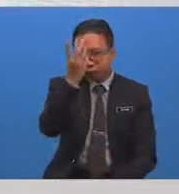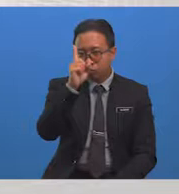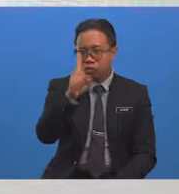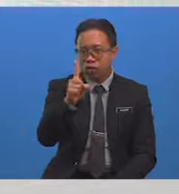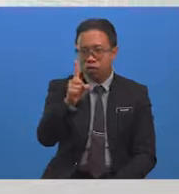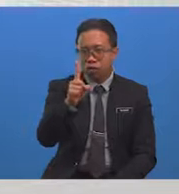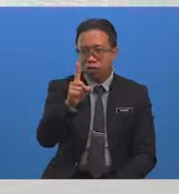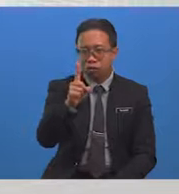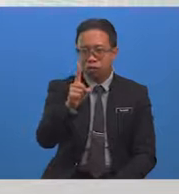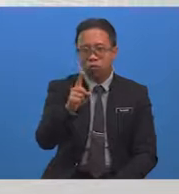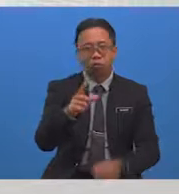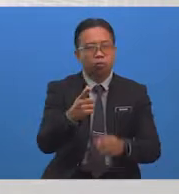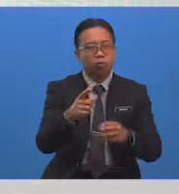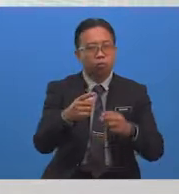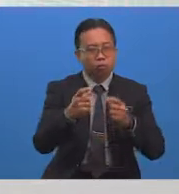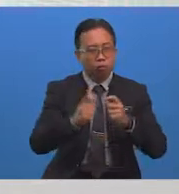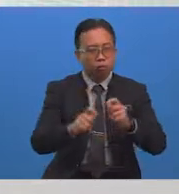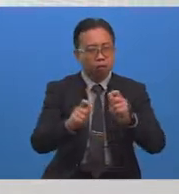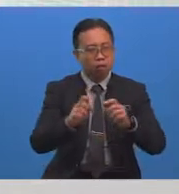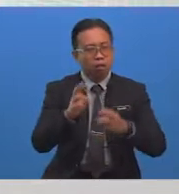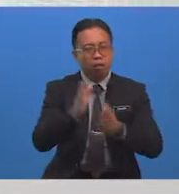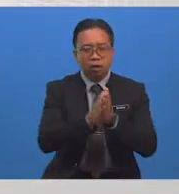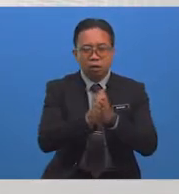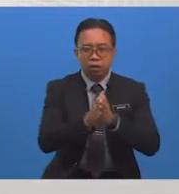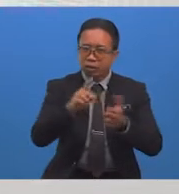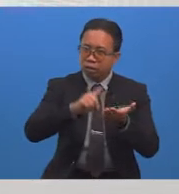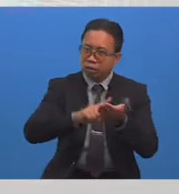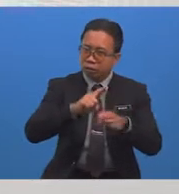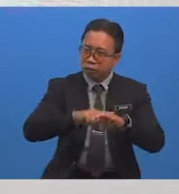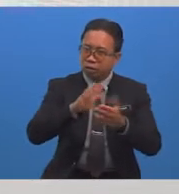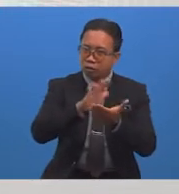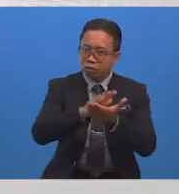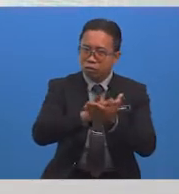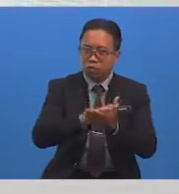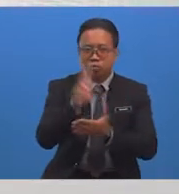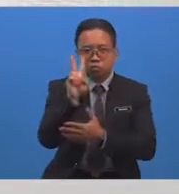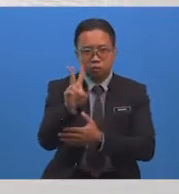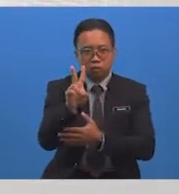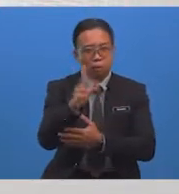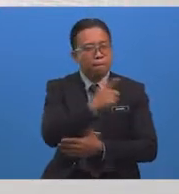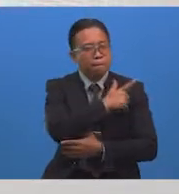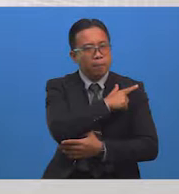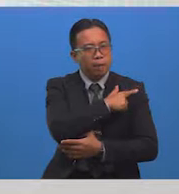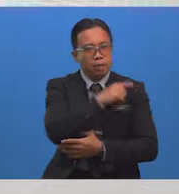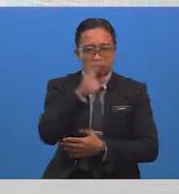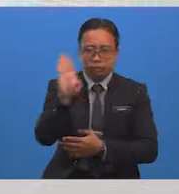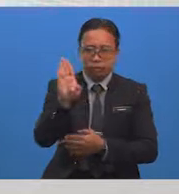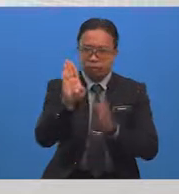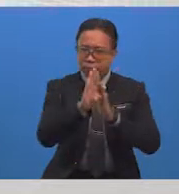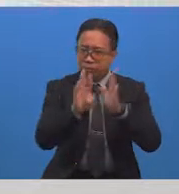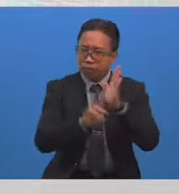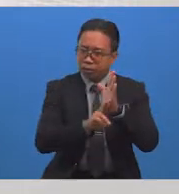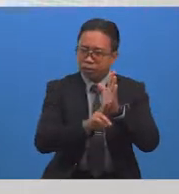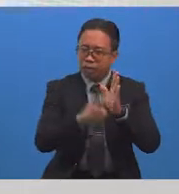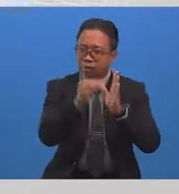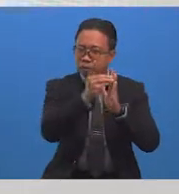satu perlakuan rajin di sekolah malas by berdisiplin